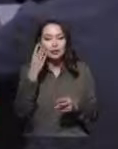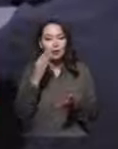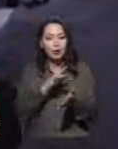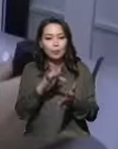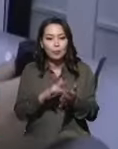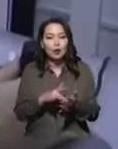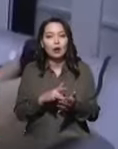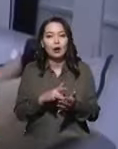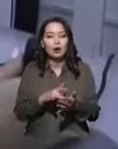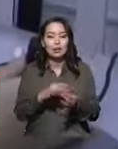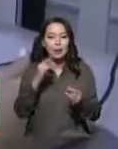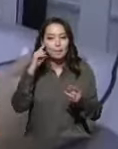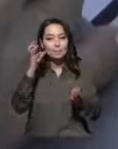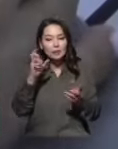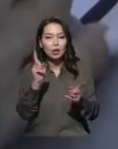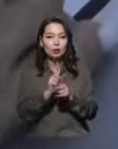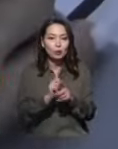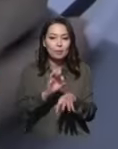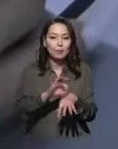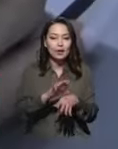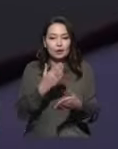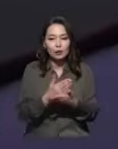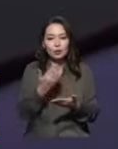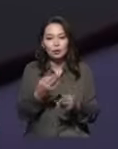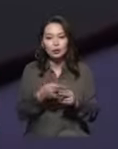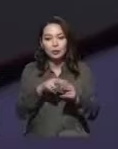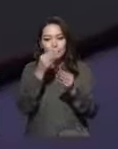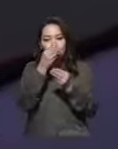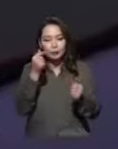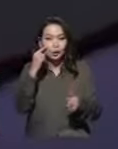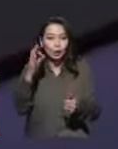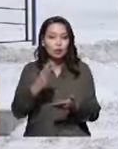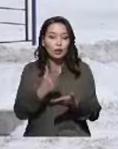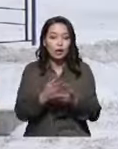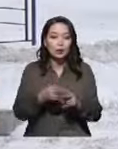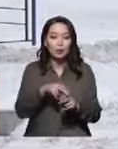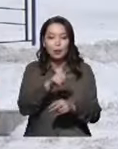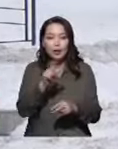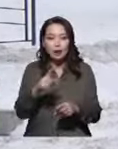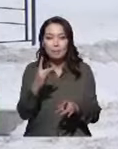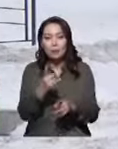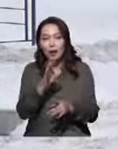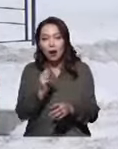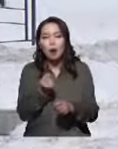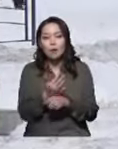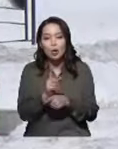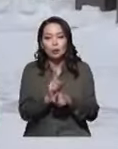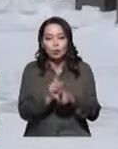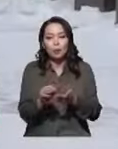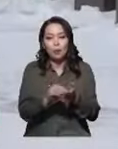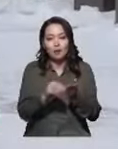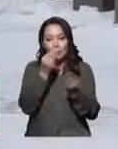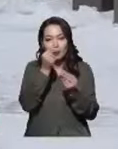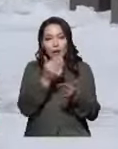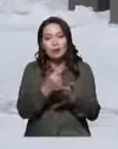жастағы немесе психологиялық ауытқуы бар адамдар жиі іс-түссіз кететінін айтады. Мұндай кісілер бір рет қана емес, бірнеше рет жоғалып кетуі мүмкін.